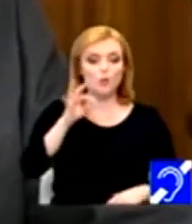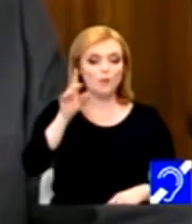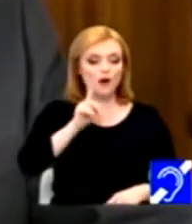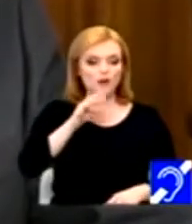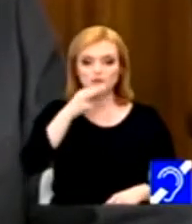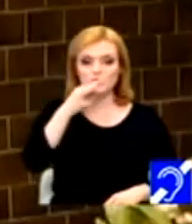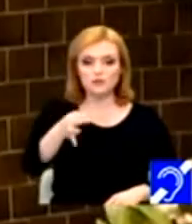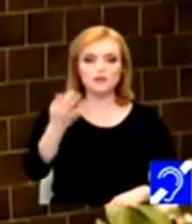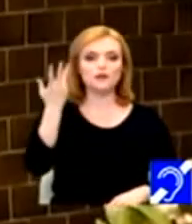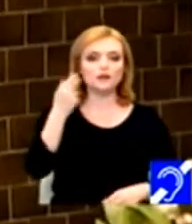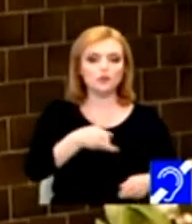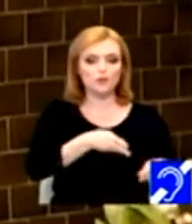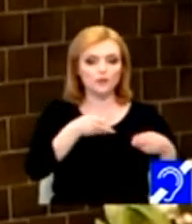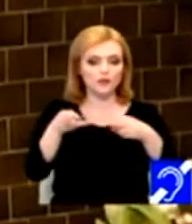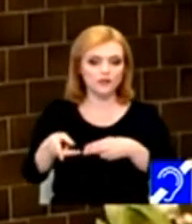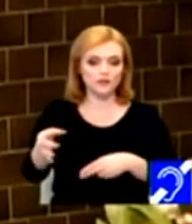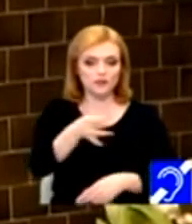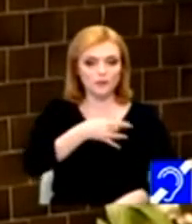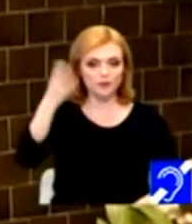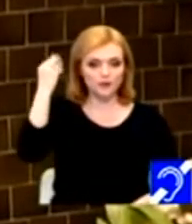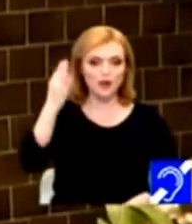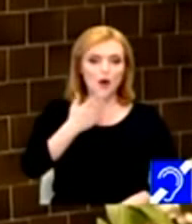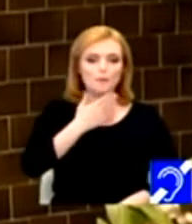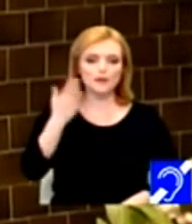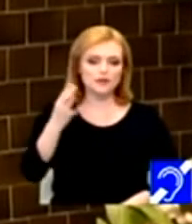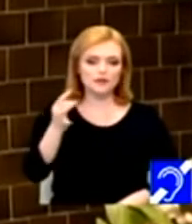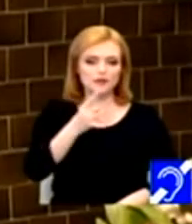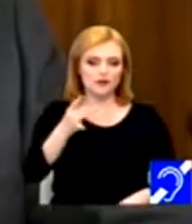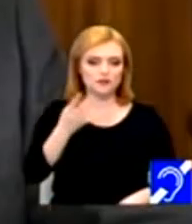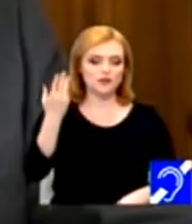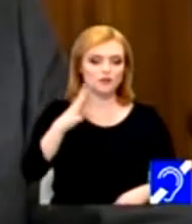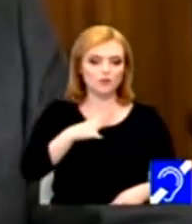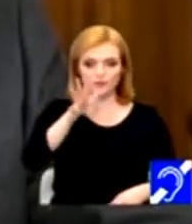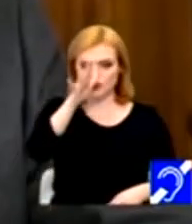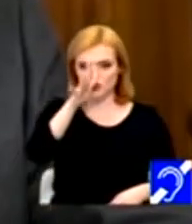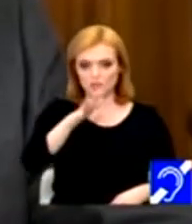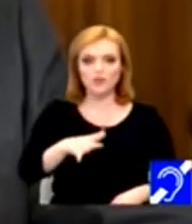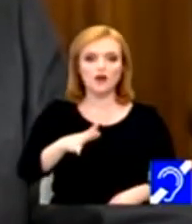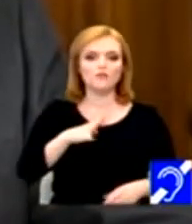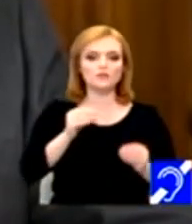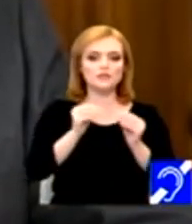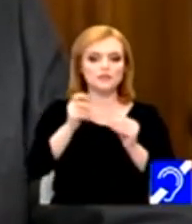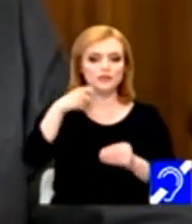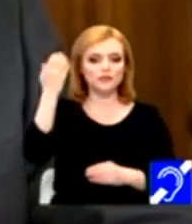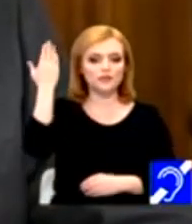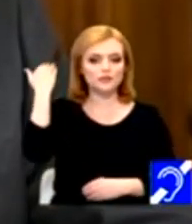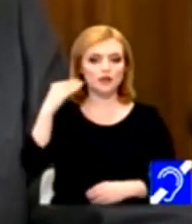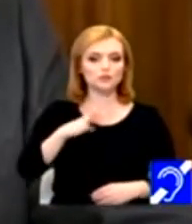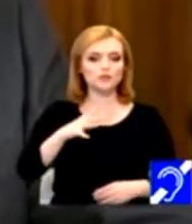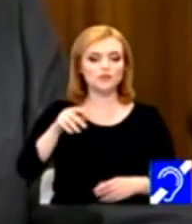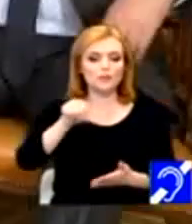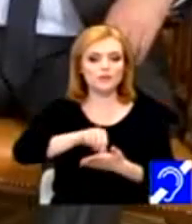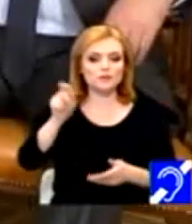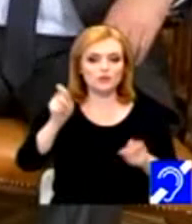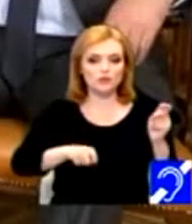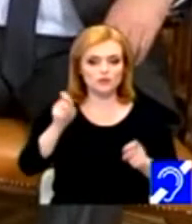care Medvedev se va afla în Republica Moldova. Ultima dată premierul rus a fost la Chișinău acum 10 ani, când a participat la summitul